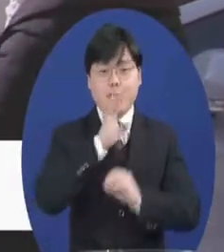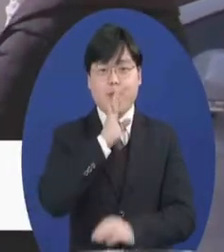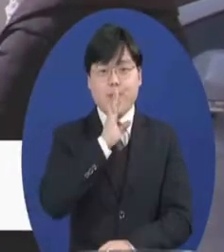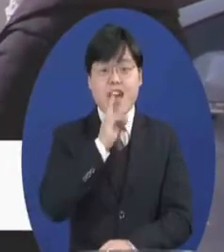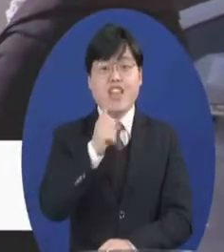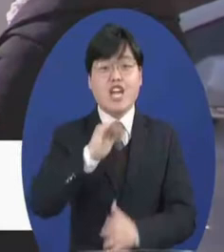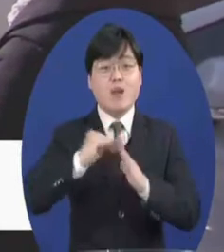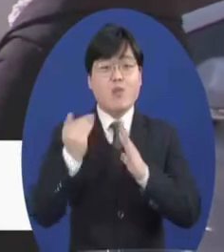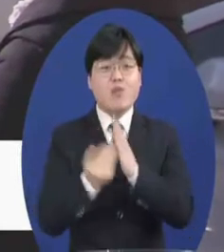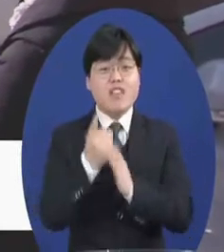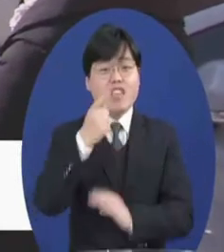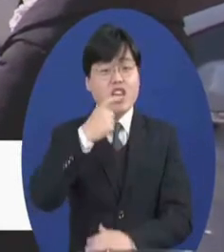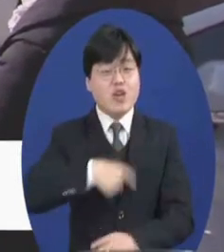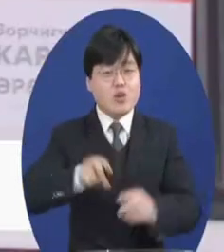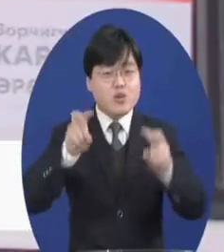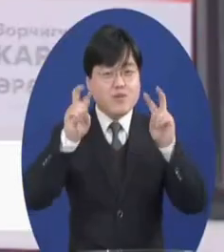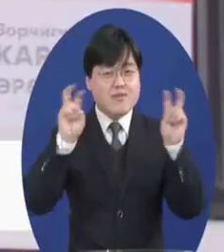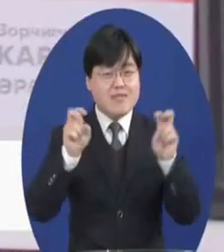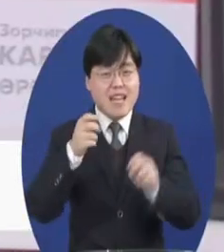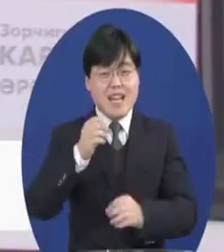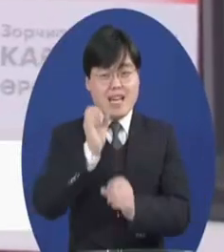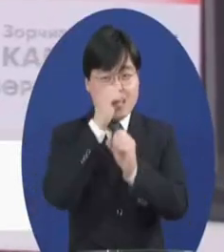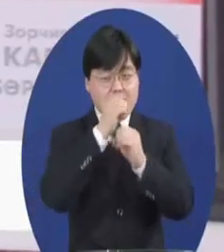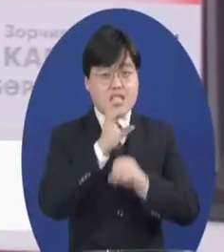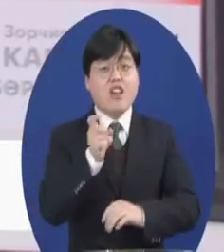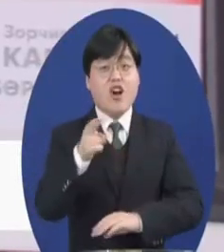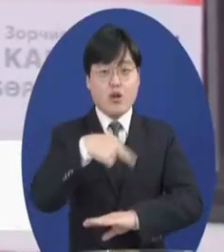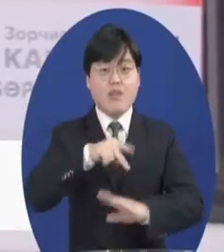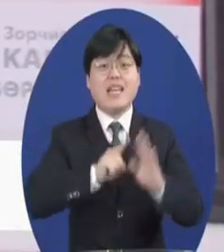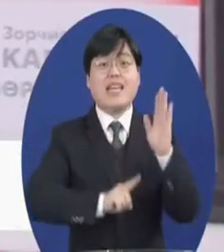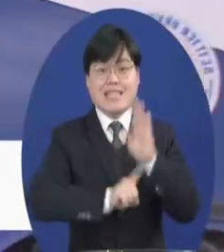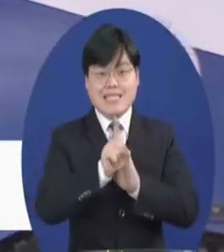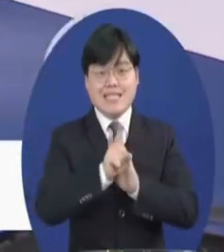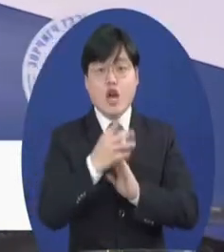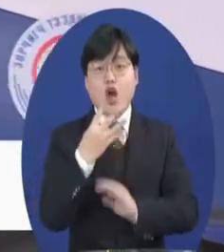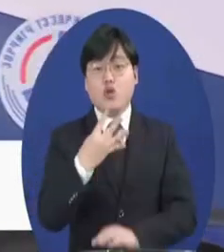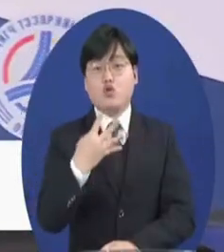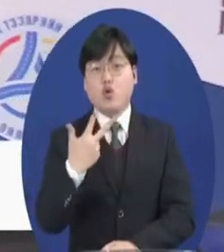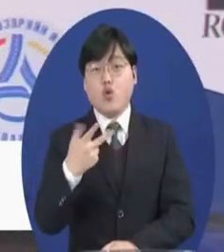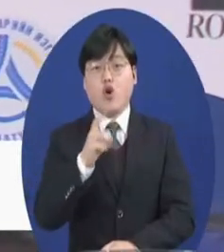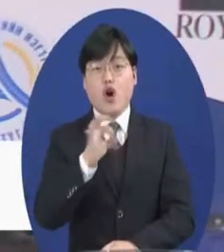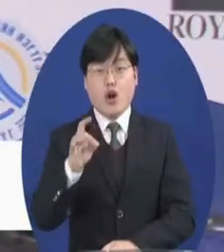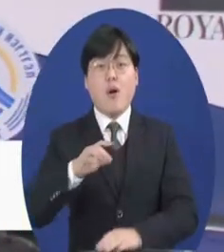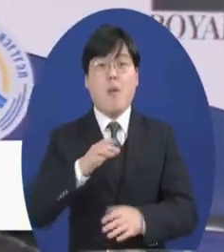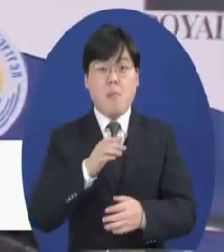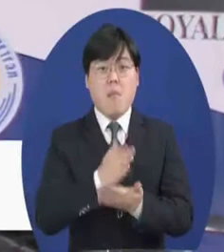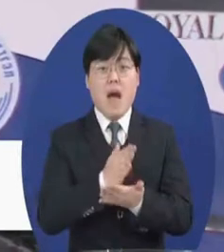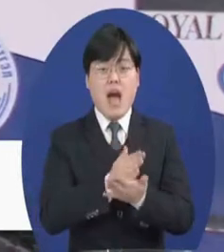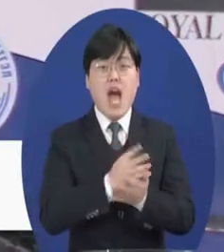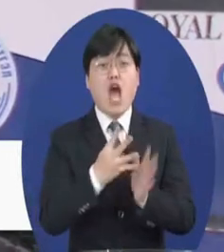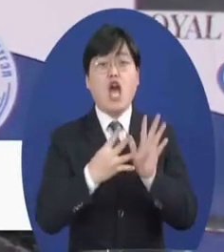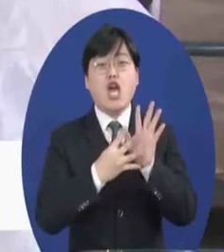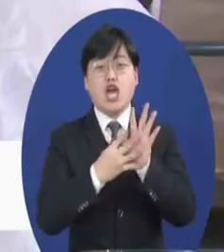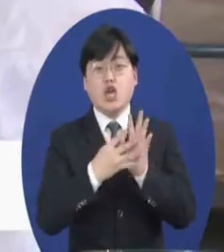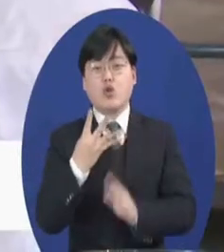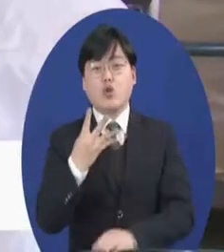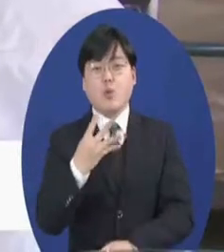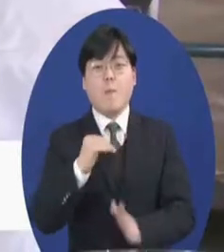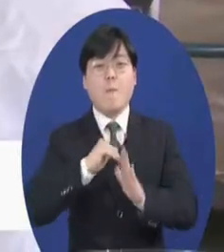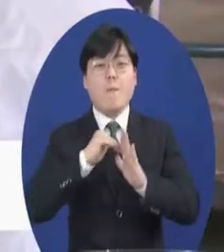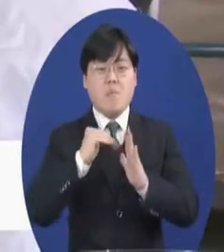Нэг хаалга нэг өрх шинжилгээ нийслэлийн сонгон архан дүүрээс эхэлсэн. Сонгон архан дүүрэг 43 хороотой нийтдээ 94 мянган гаруй өрхтэй